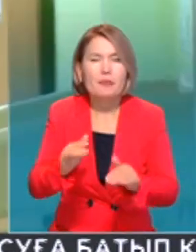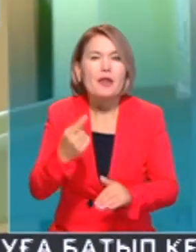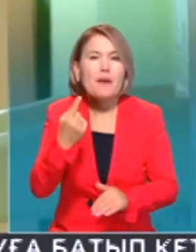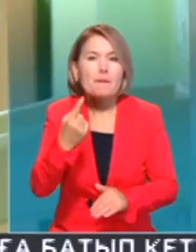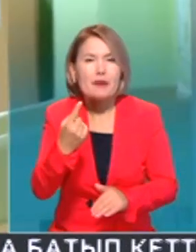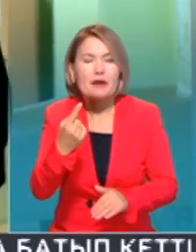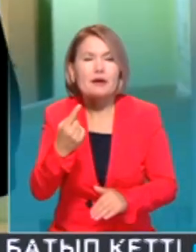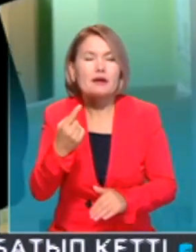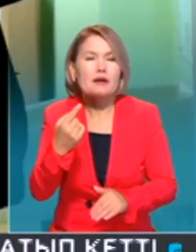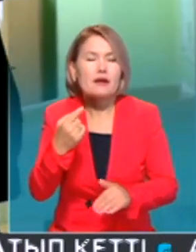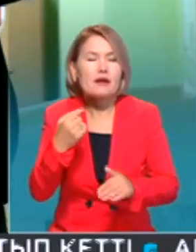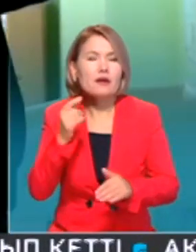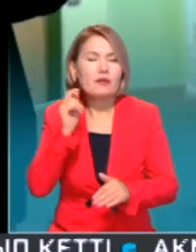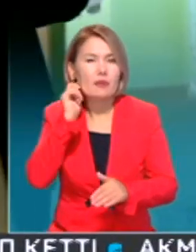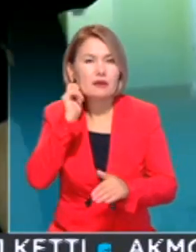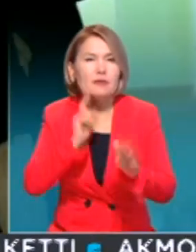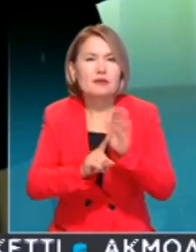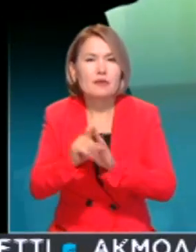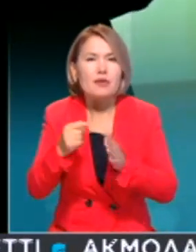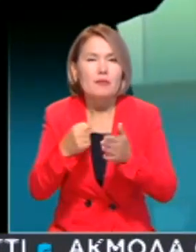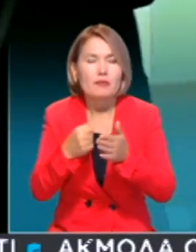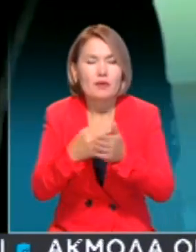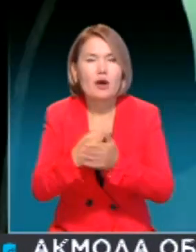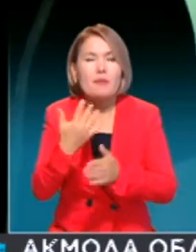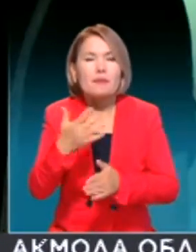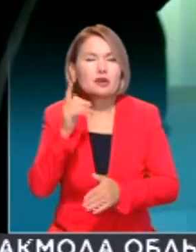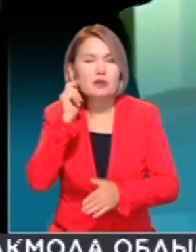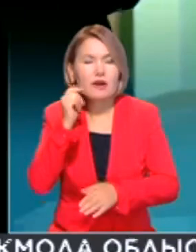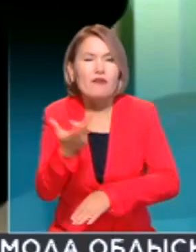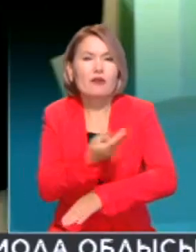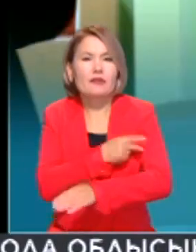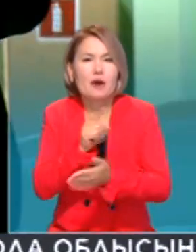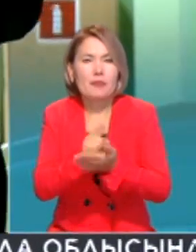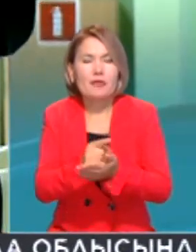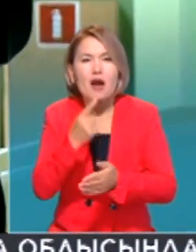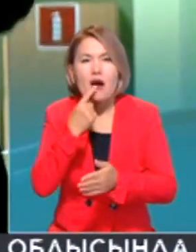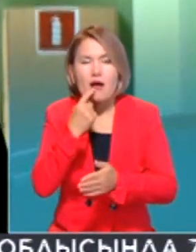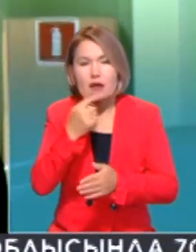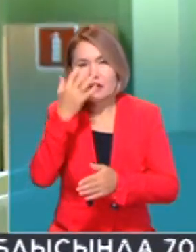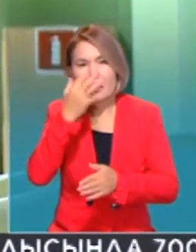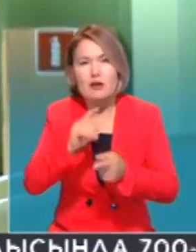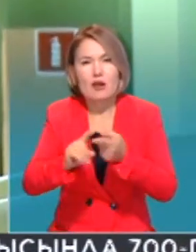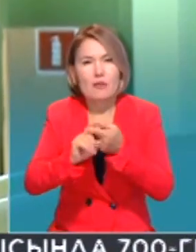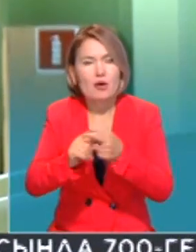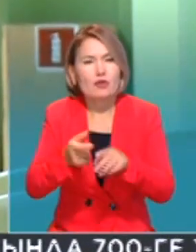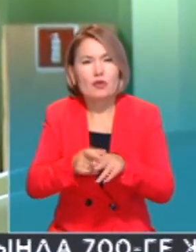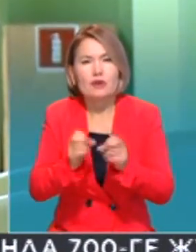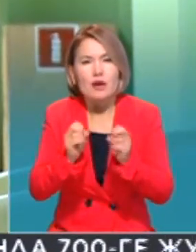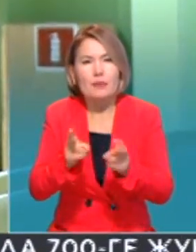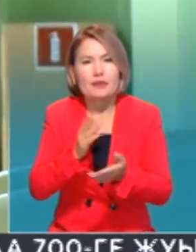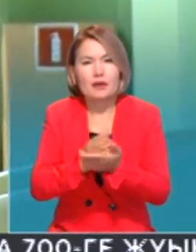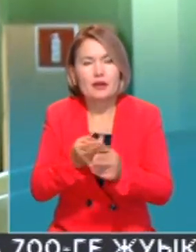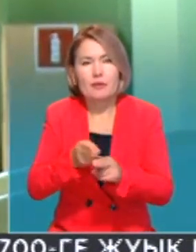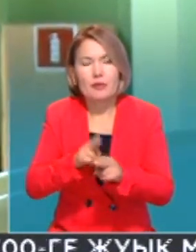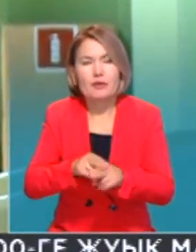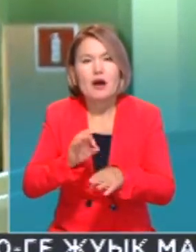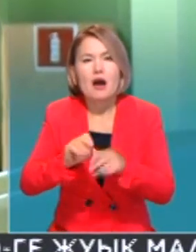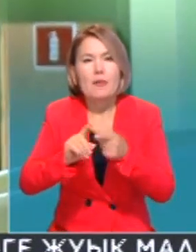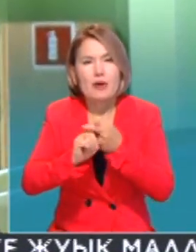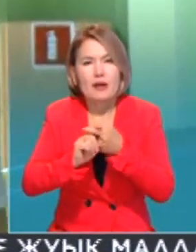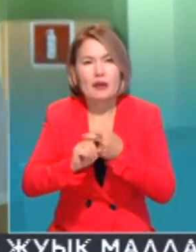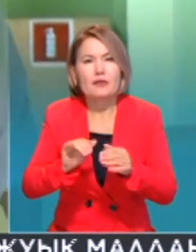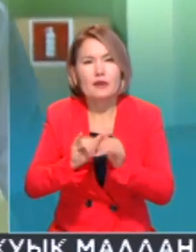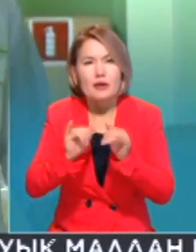1 және 5 жаста вакцина алуы тиіс, әйтпесе қызылшамен ауырған адаммен қарым-қатынас кезінде жұқтыру әбде мүмкін. Дерт